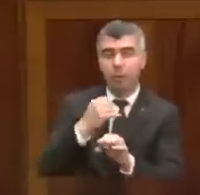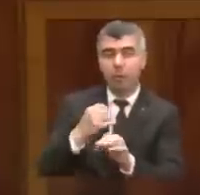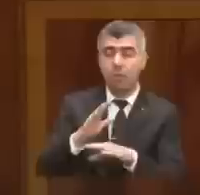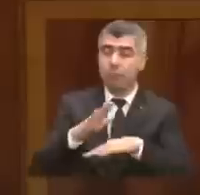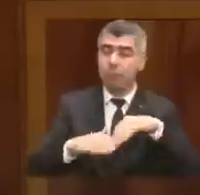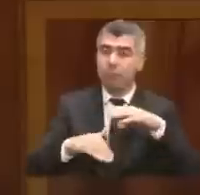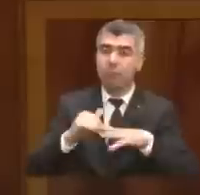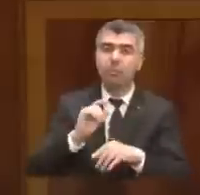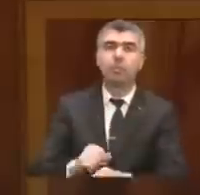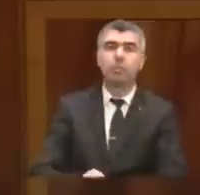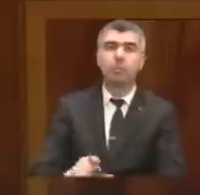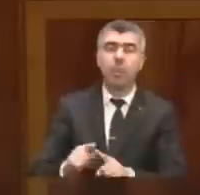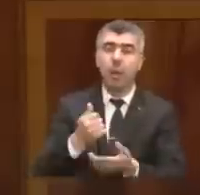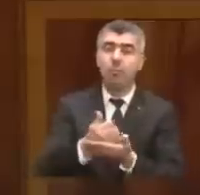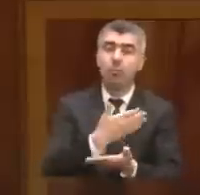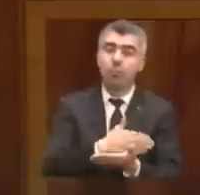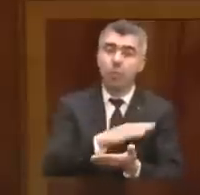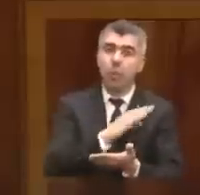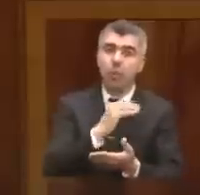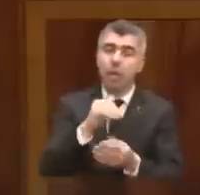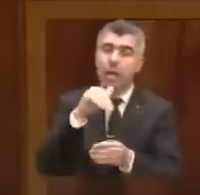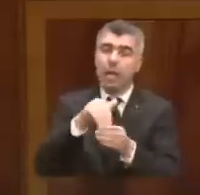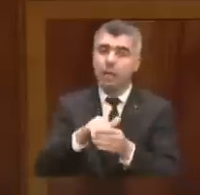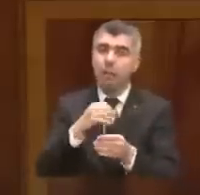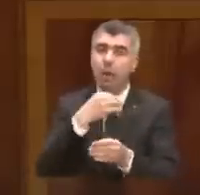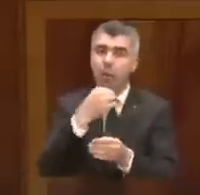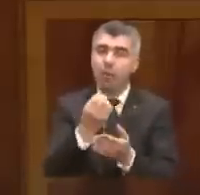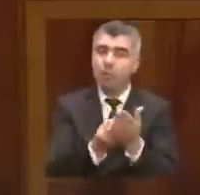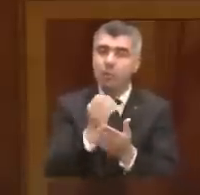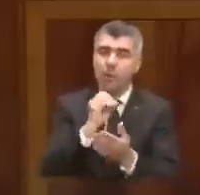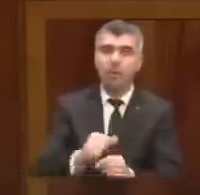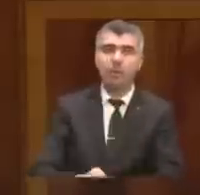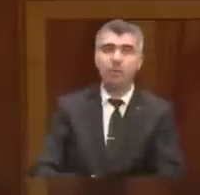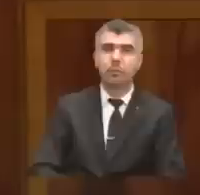انا مسؤول وعندي مسؤوليه في الحزب، وكنعرف اش كنقول وكنعرف اش كنوزن،